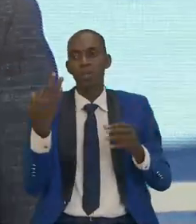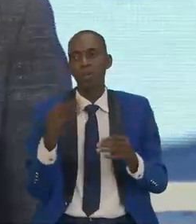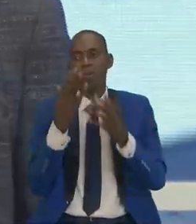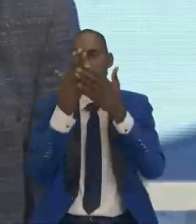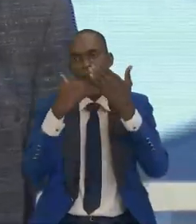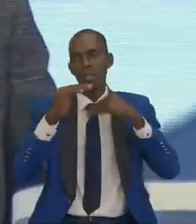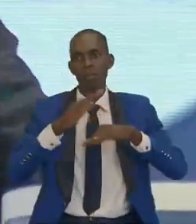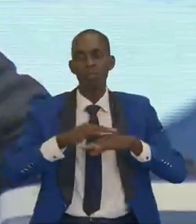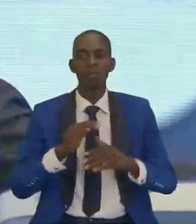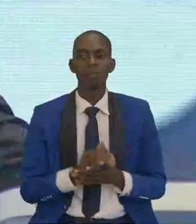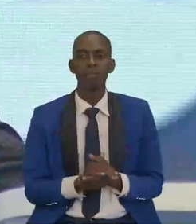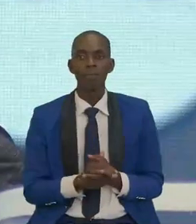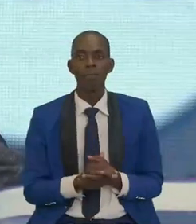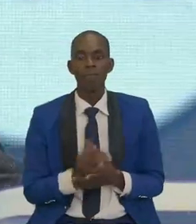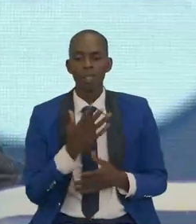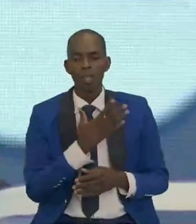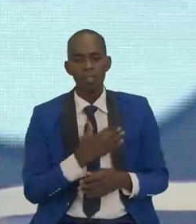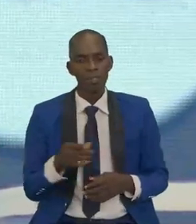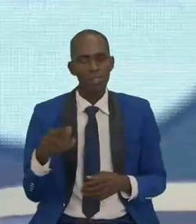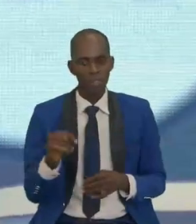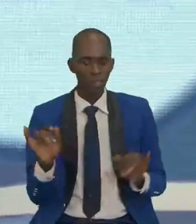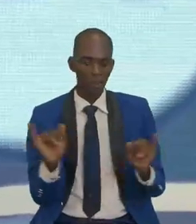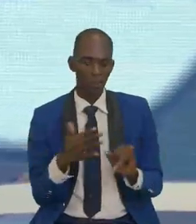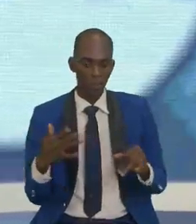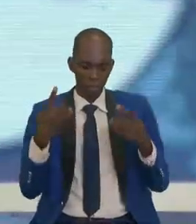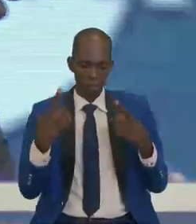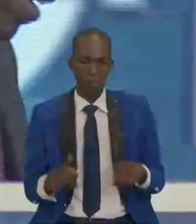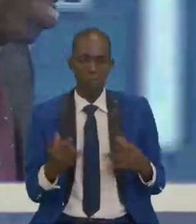Ils reçoivent l'abondance du ciel de lui.